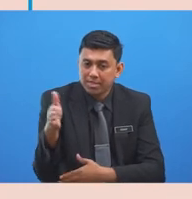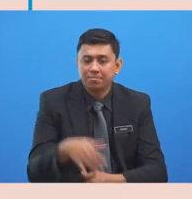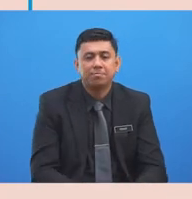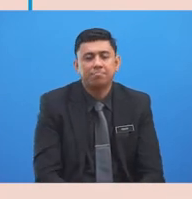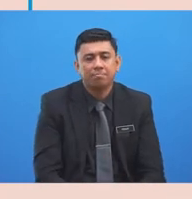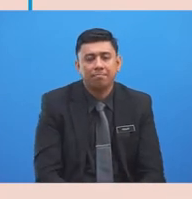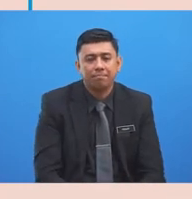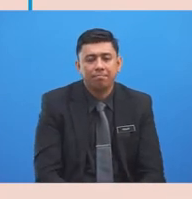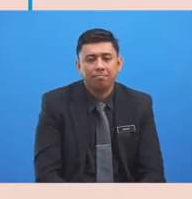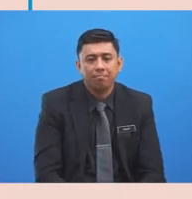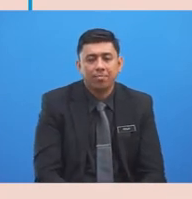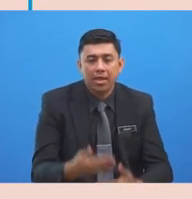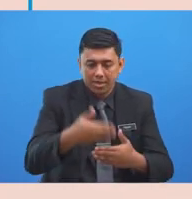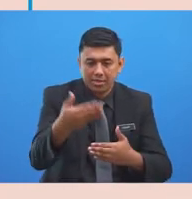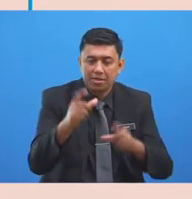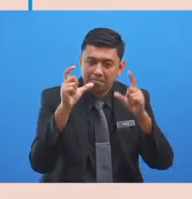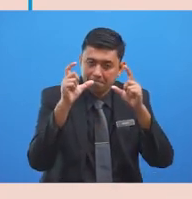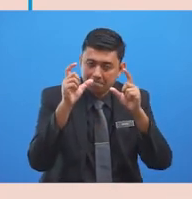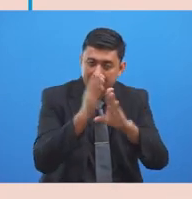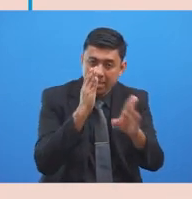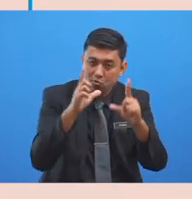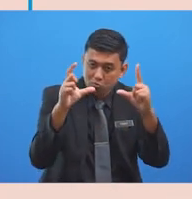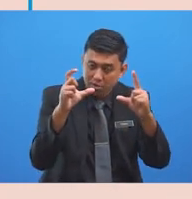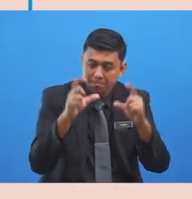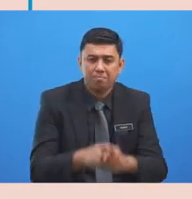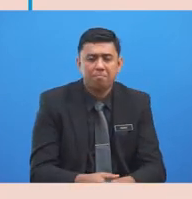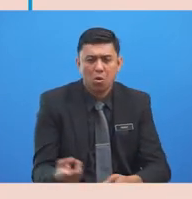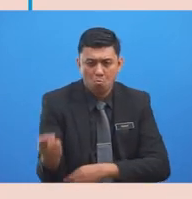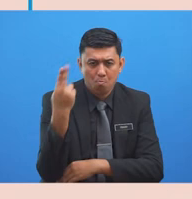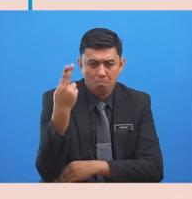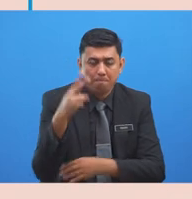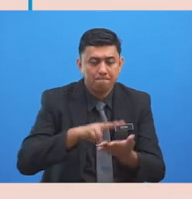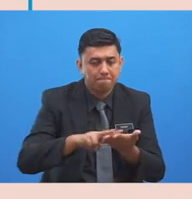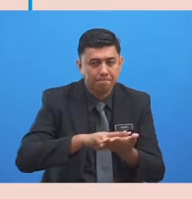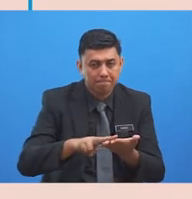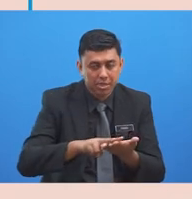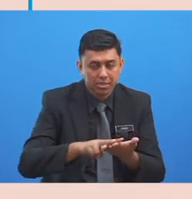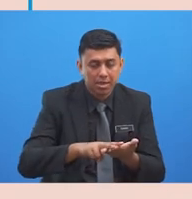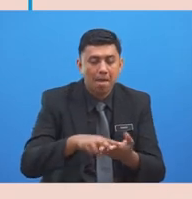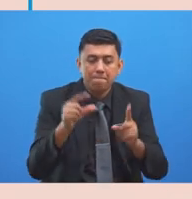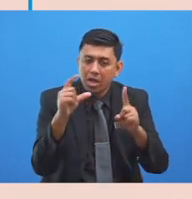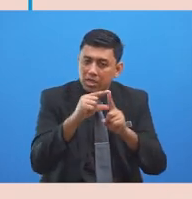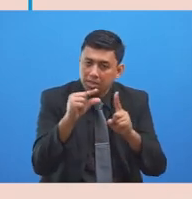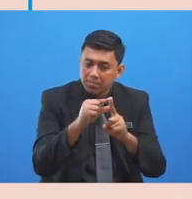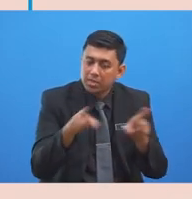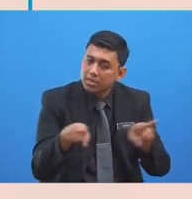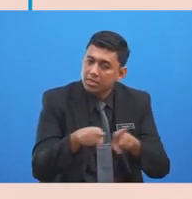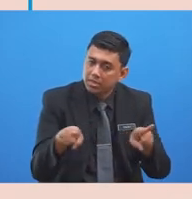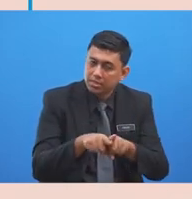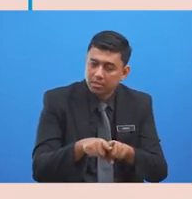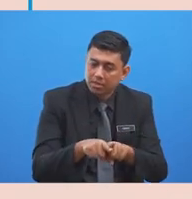Bagi next line kurungan, ia berupaya untuk membaca perkataan